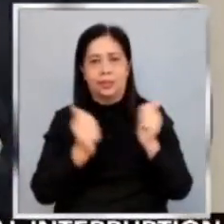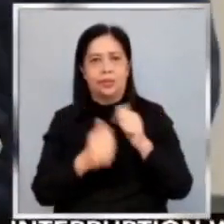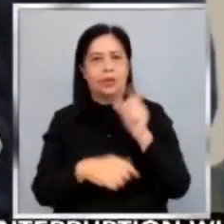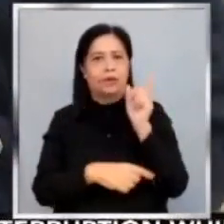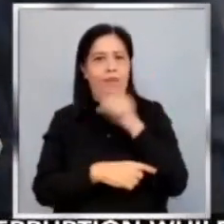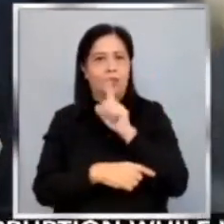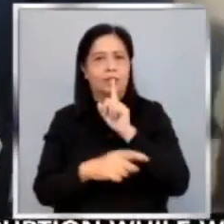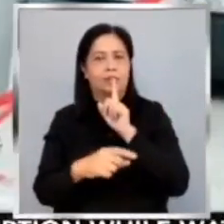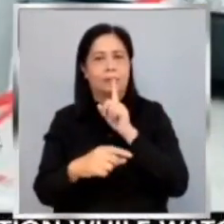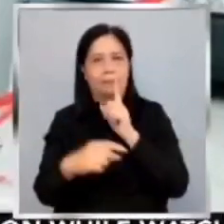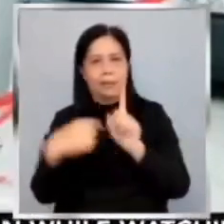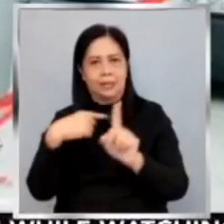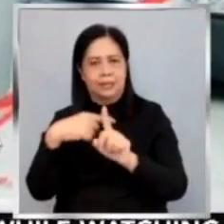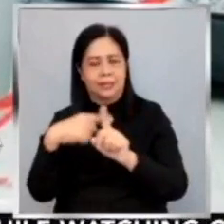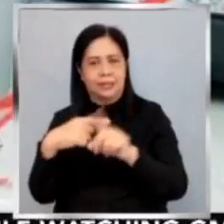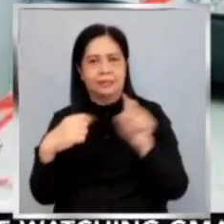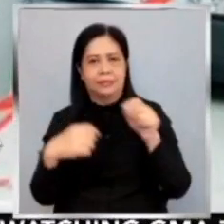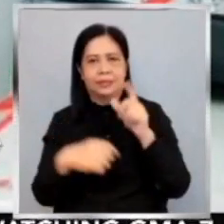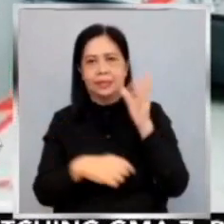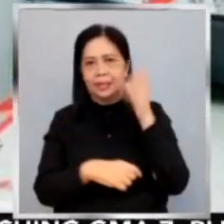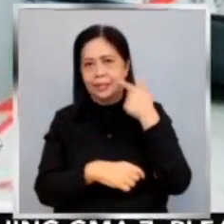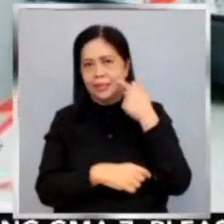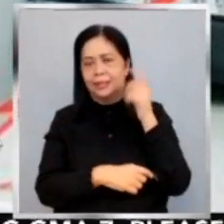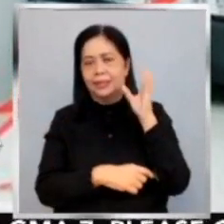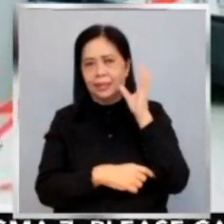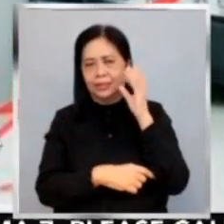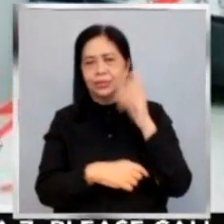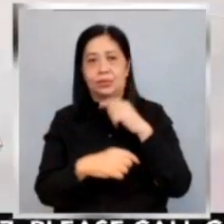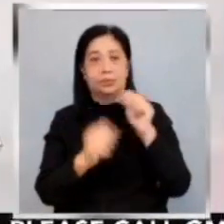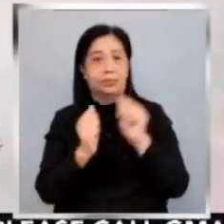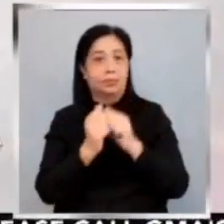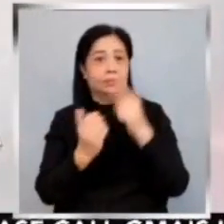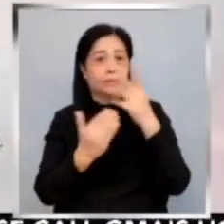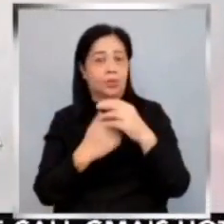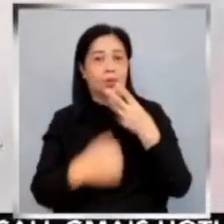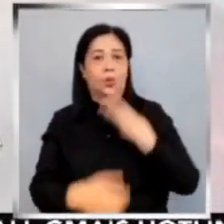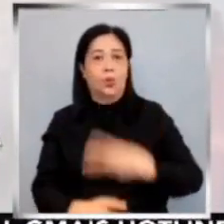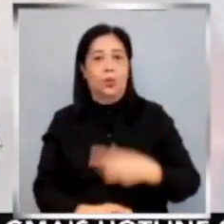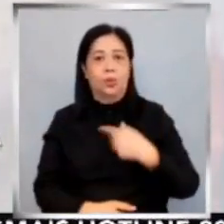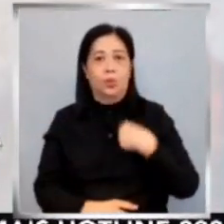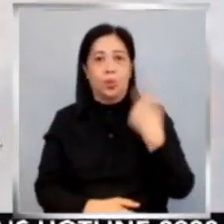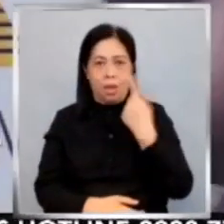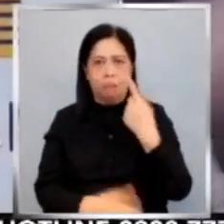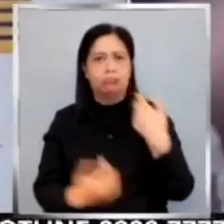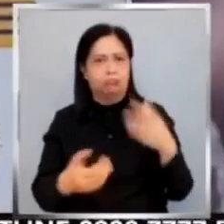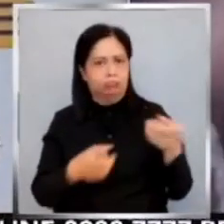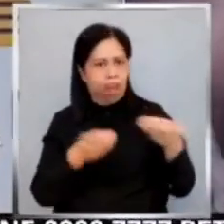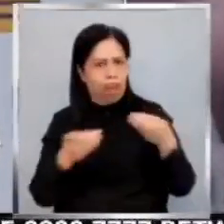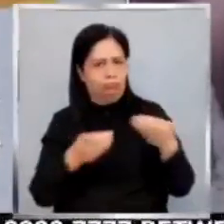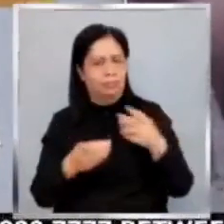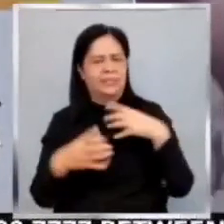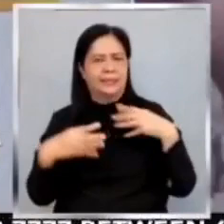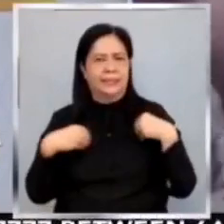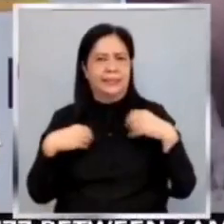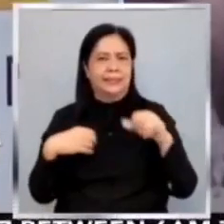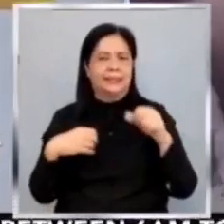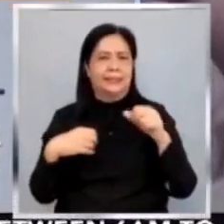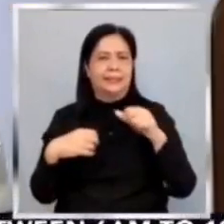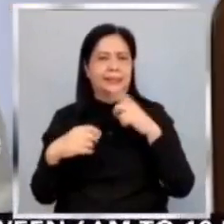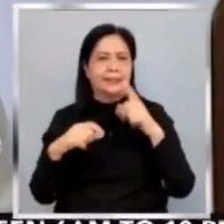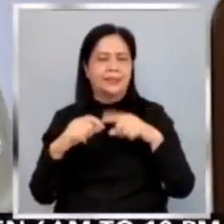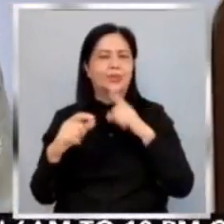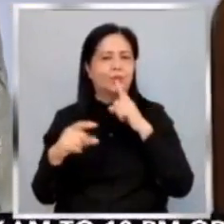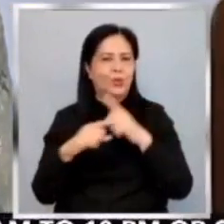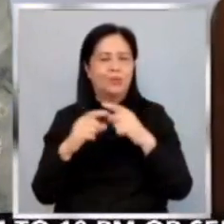De Castro. Pati ang isang episode ng Wish Ko Lang. Aminado si Direk Xian na hindi maitago ang kanyang